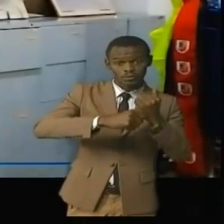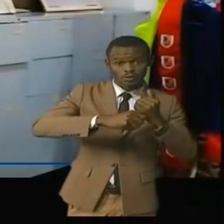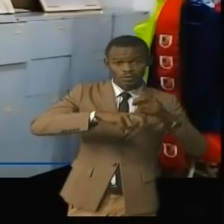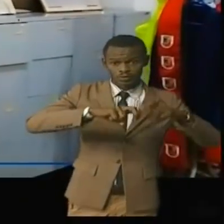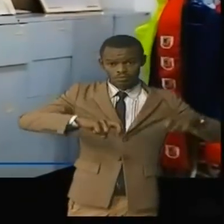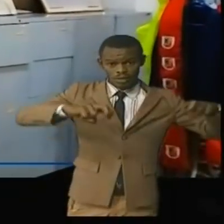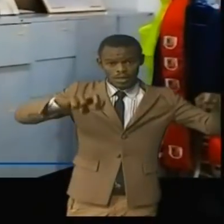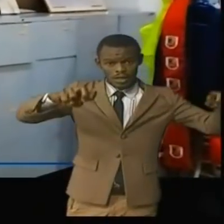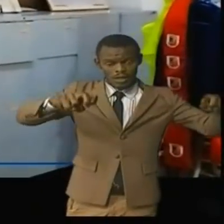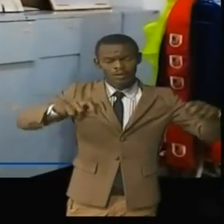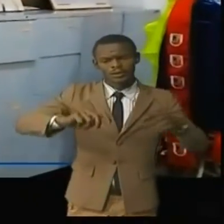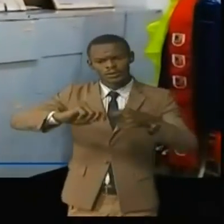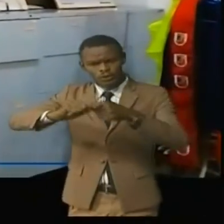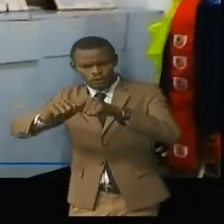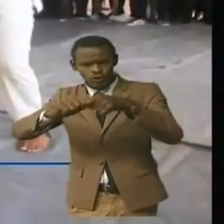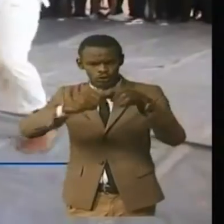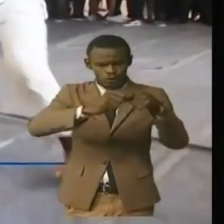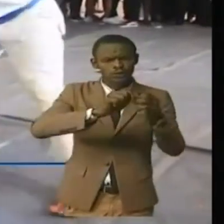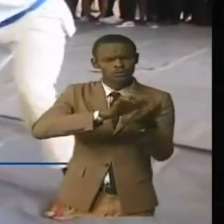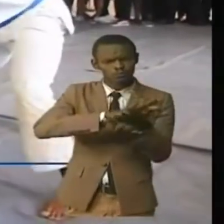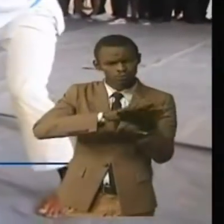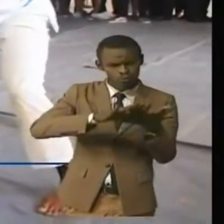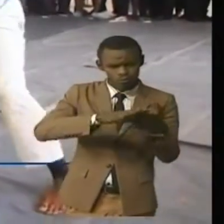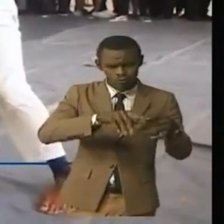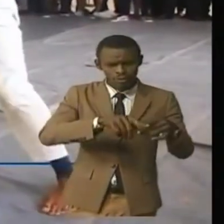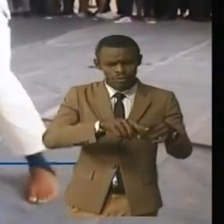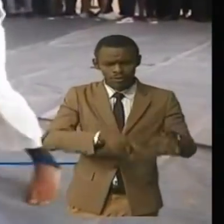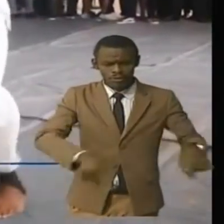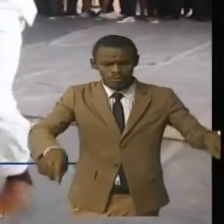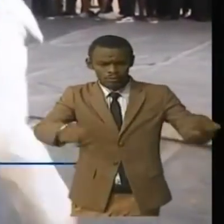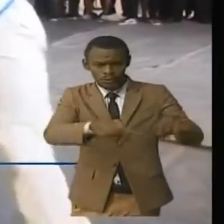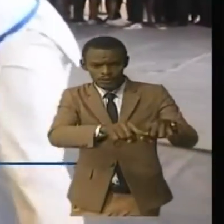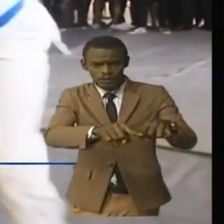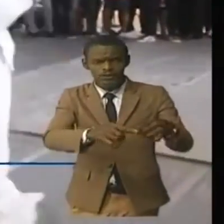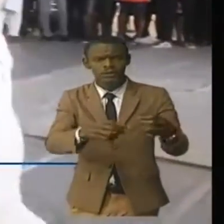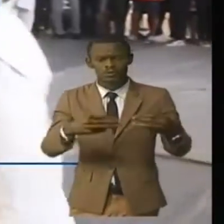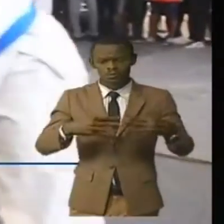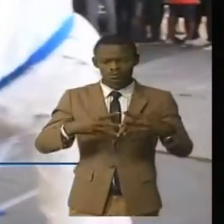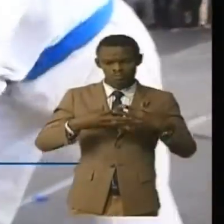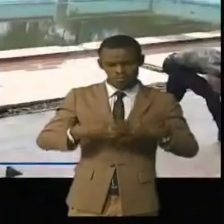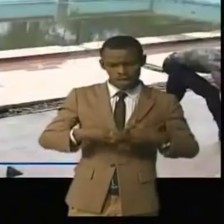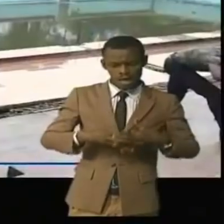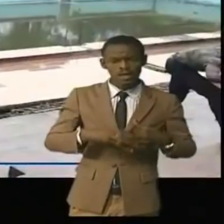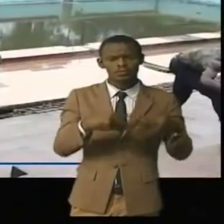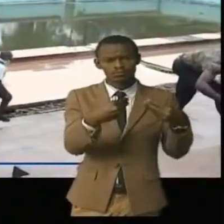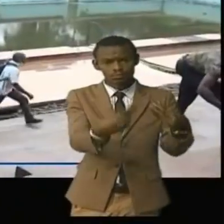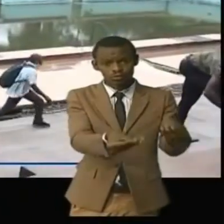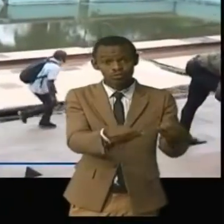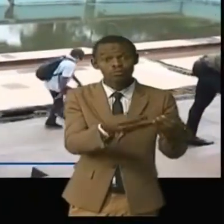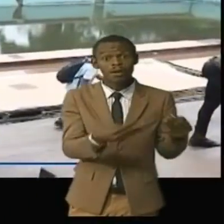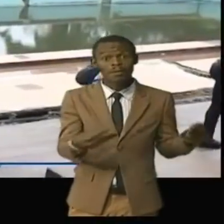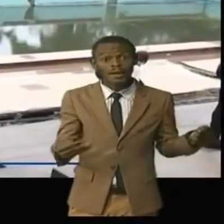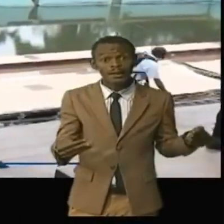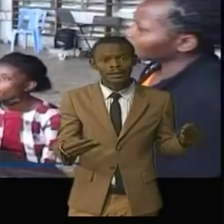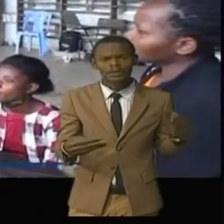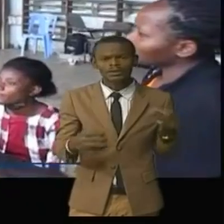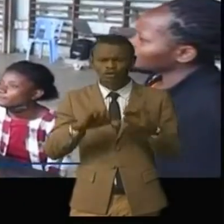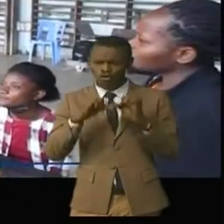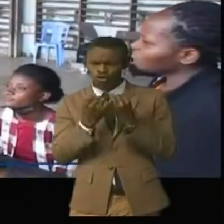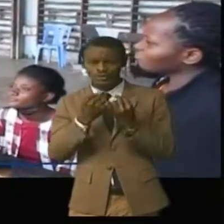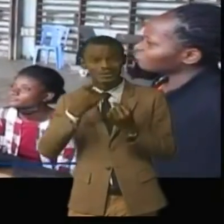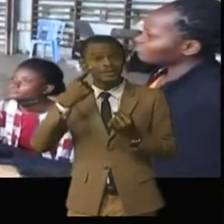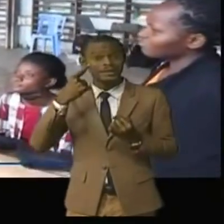l'électrification et le renouvellement des équipements. Une fois réhabilité par une entreprise chinoise, les différentes équipes sportives